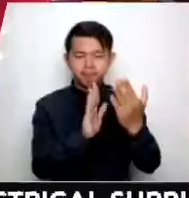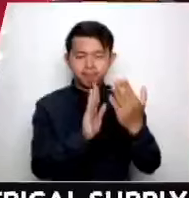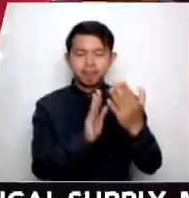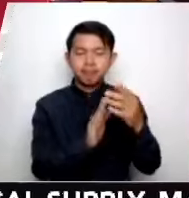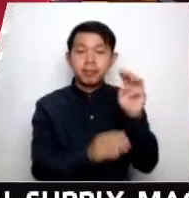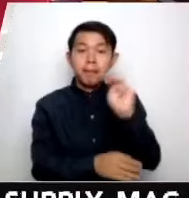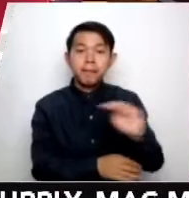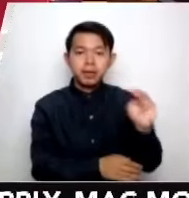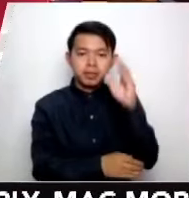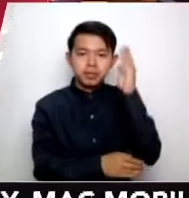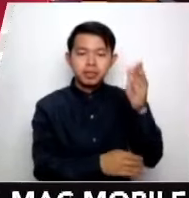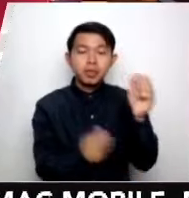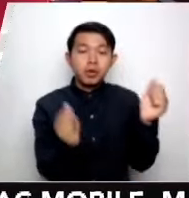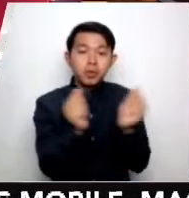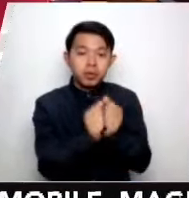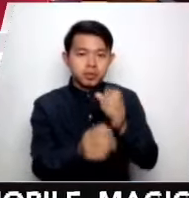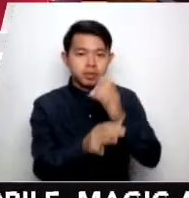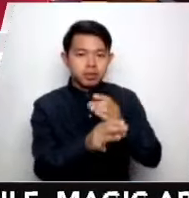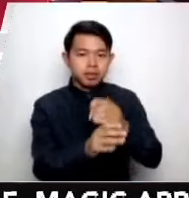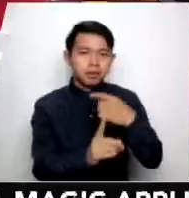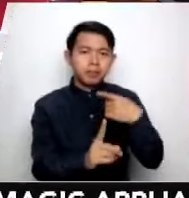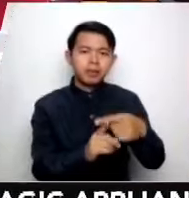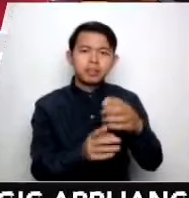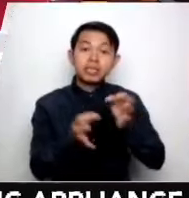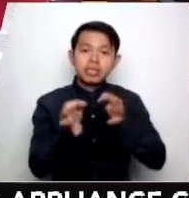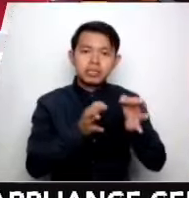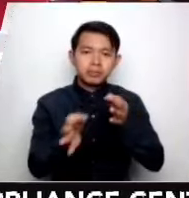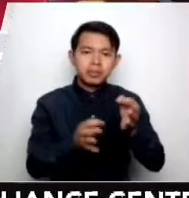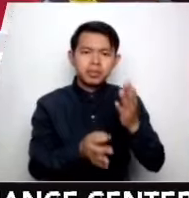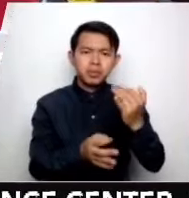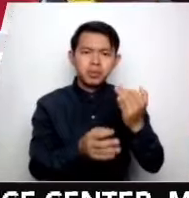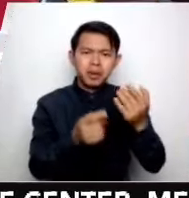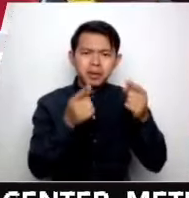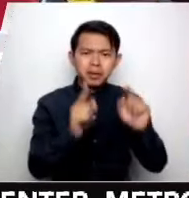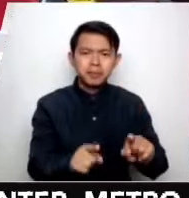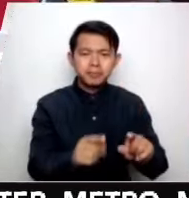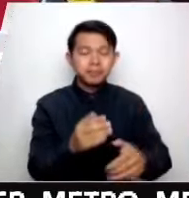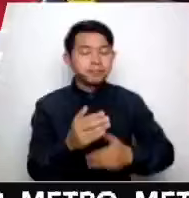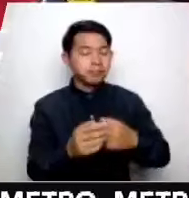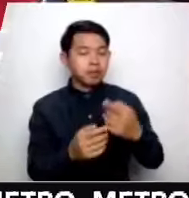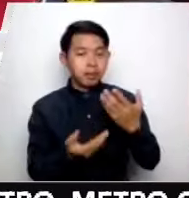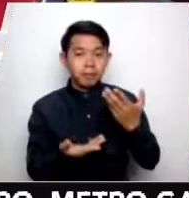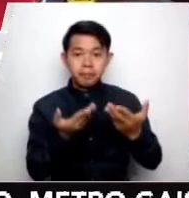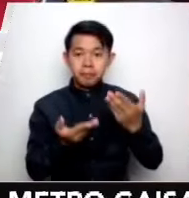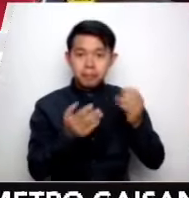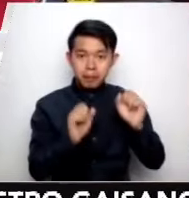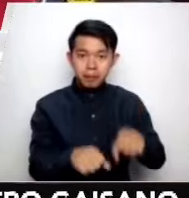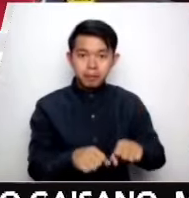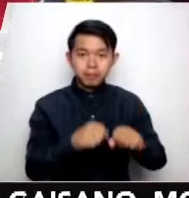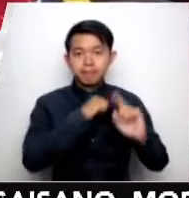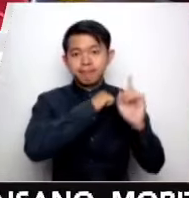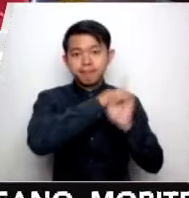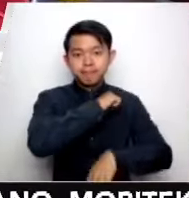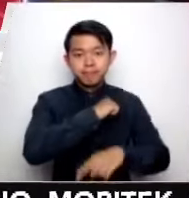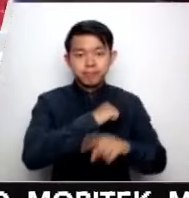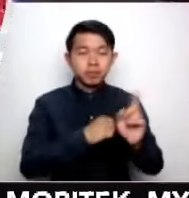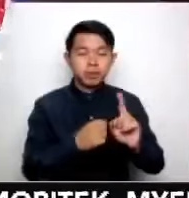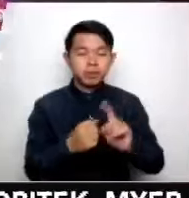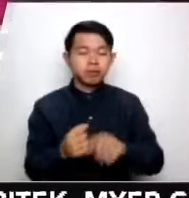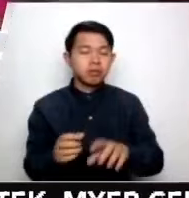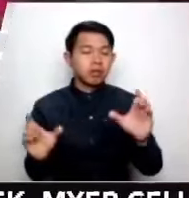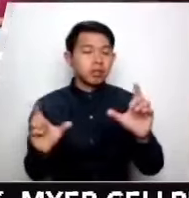explanation sa insidente kabilang sa mga posibleng parusang ipataw ang pagsuspende o pagbawi sa kanyang